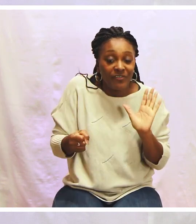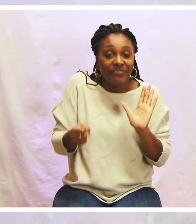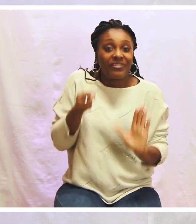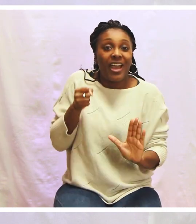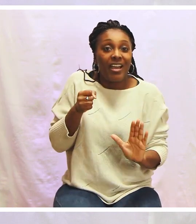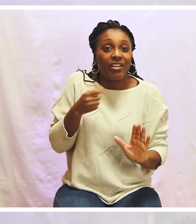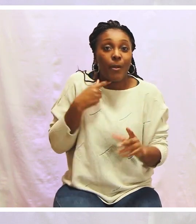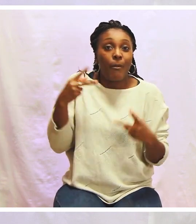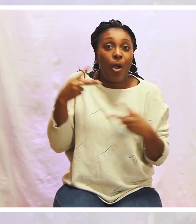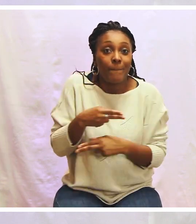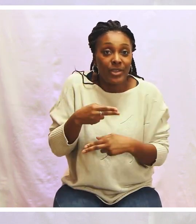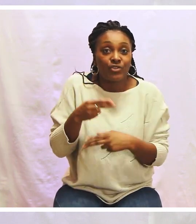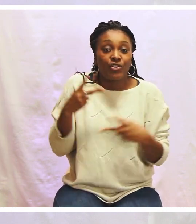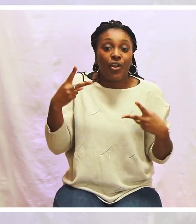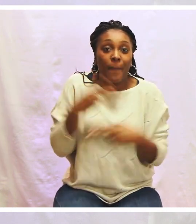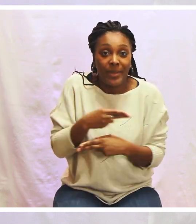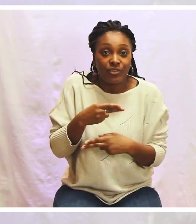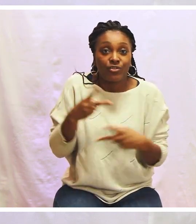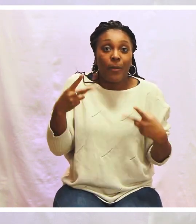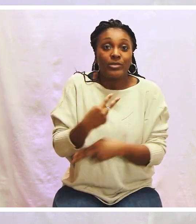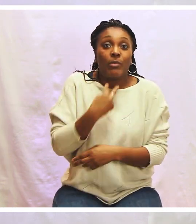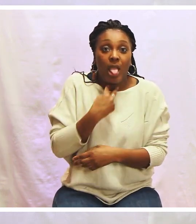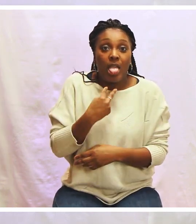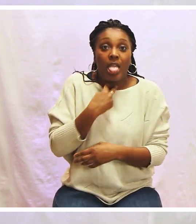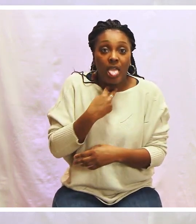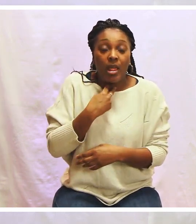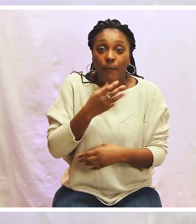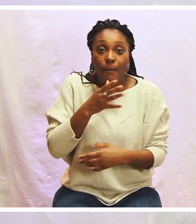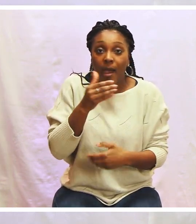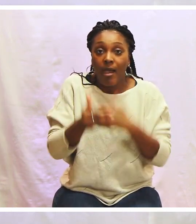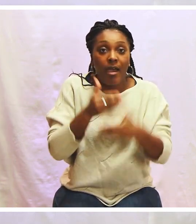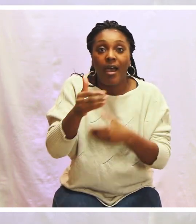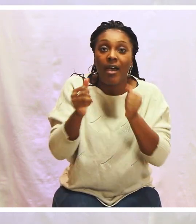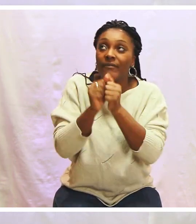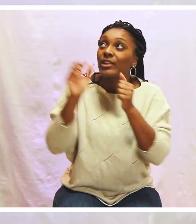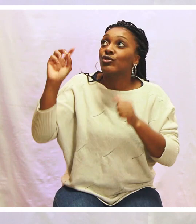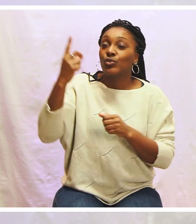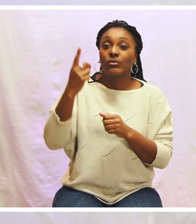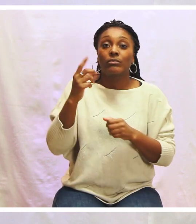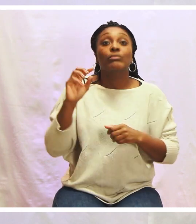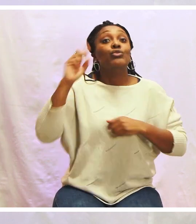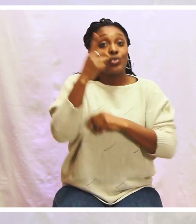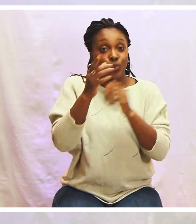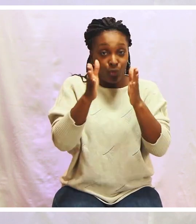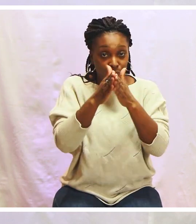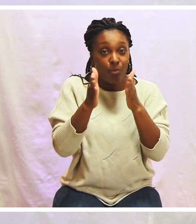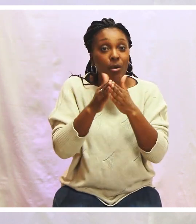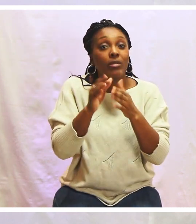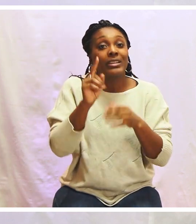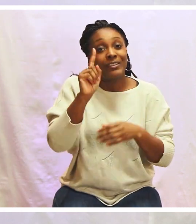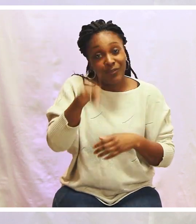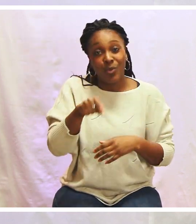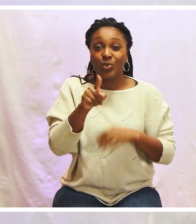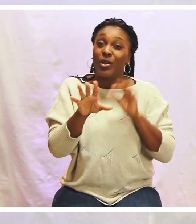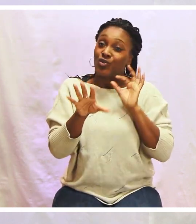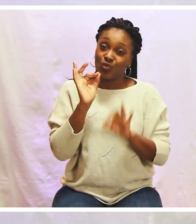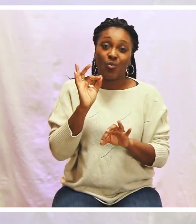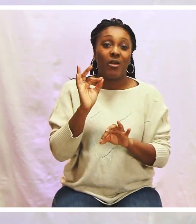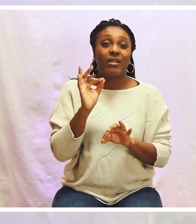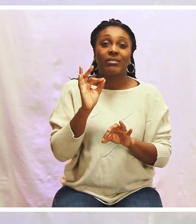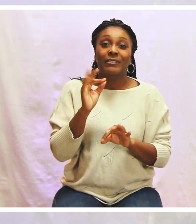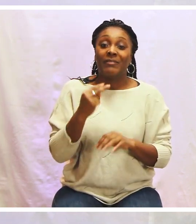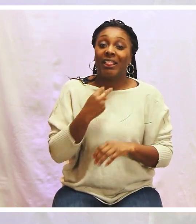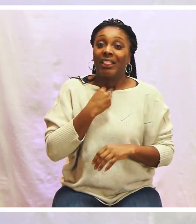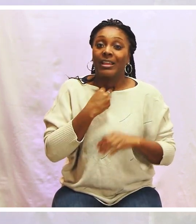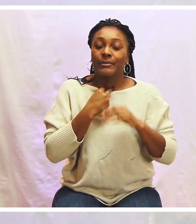t'empêchent d'entrer pleinement dans ta dimension avec Dieu. Et Dieu aujourd'hui te demande simplement eh bien, de faire ce choix radical, de dire je